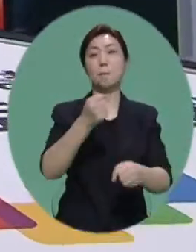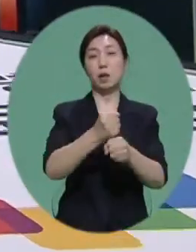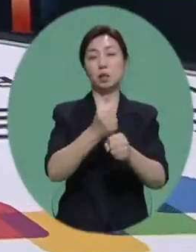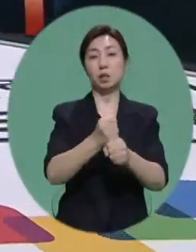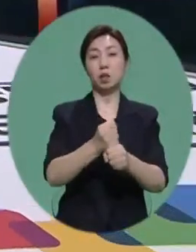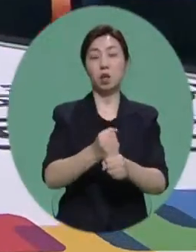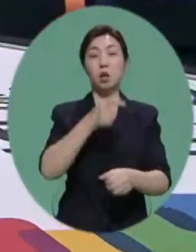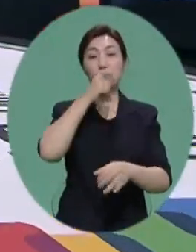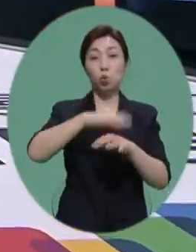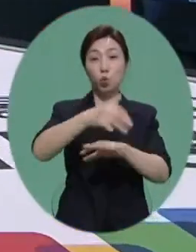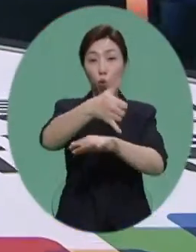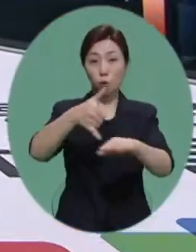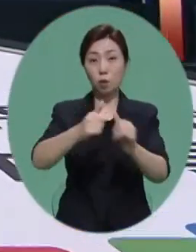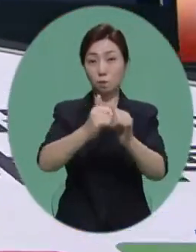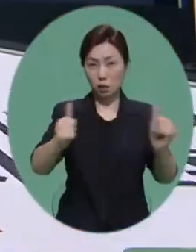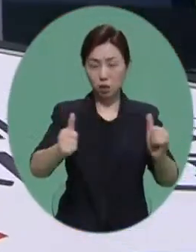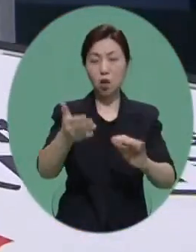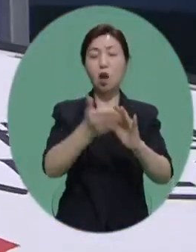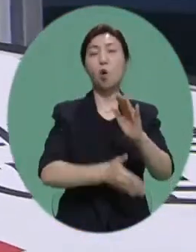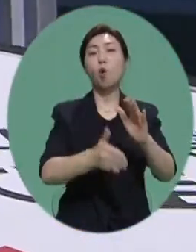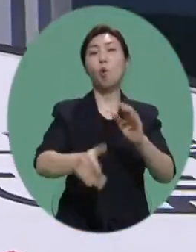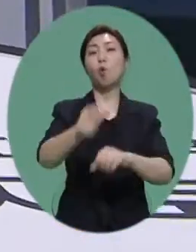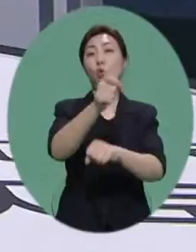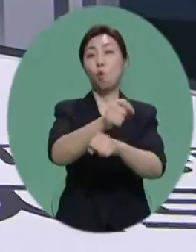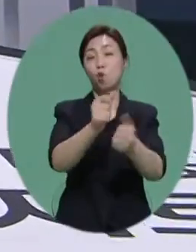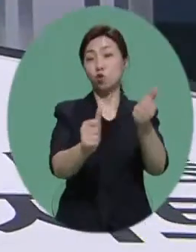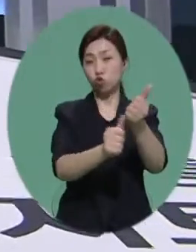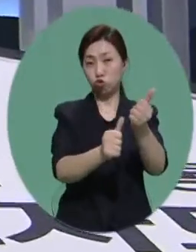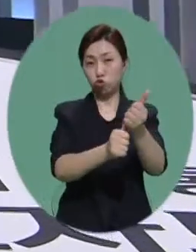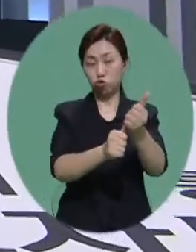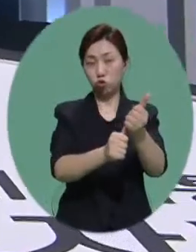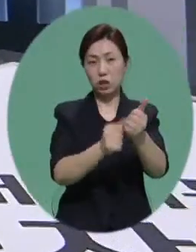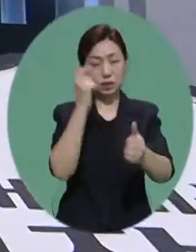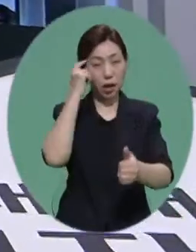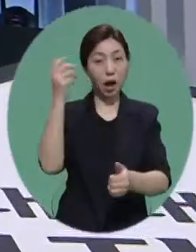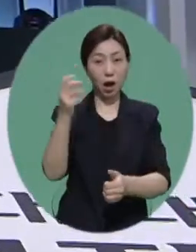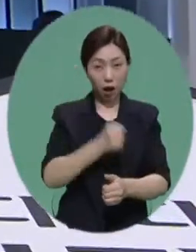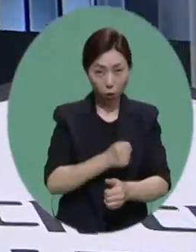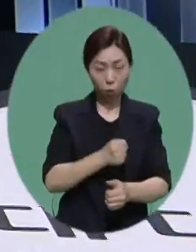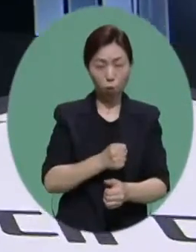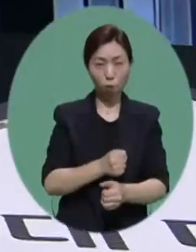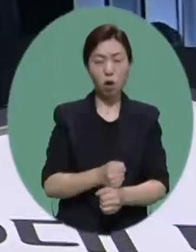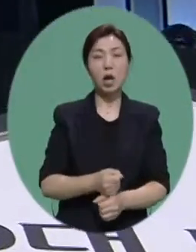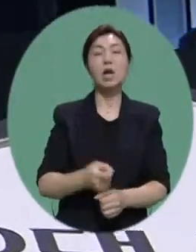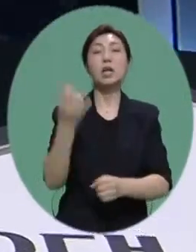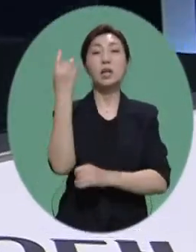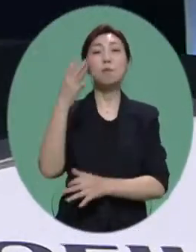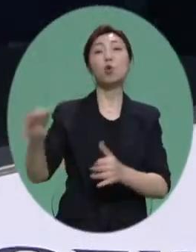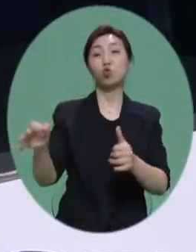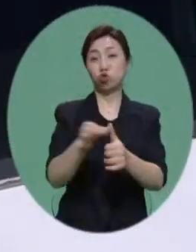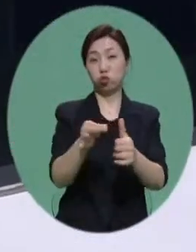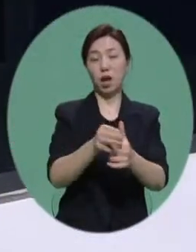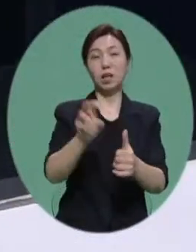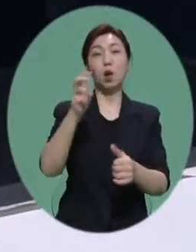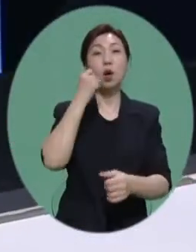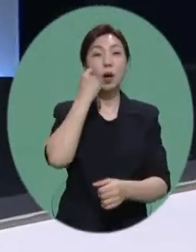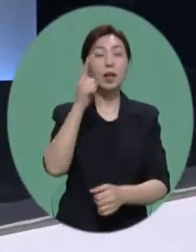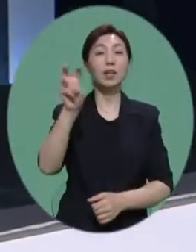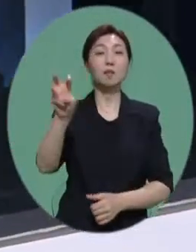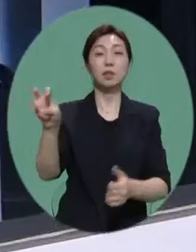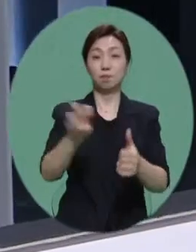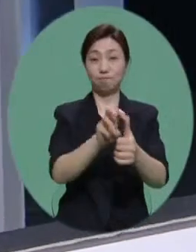공무원으로 대접하고 어 기본 수 당 30만 원씩을 어 올 별로 지급하도록 하겠습니다 또